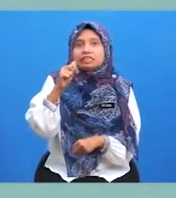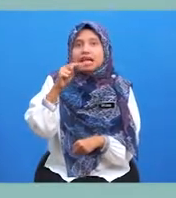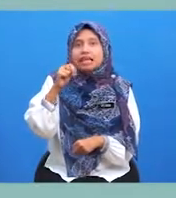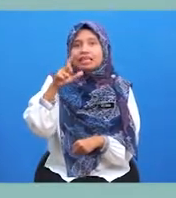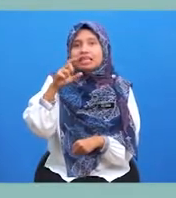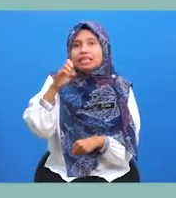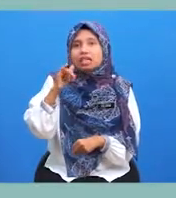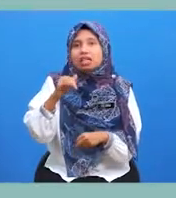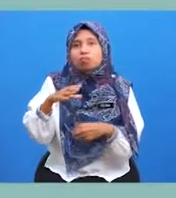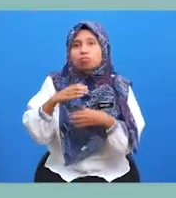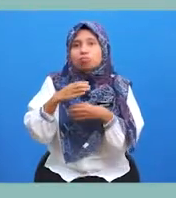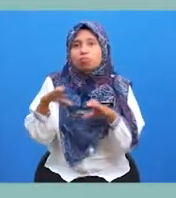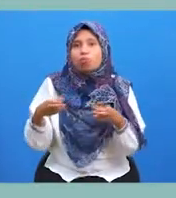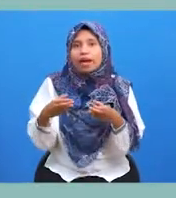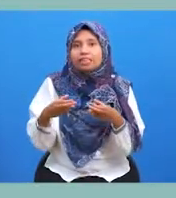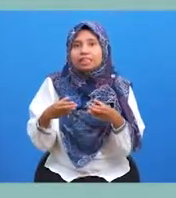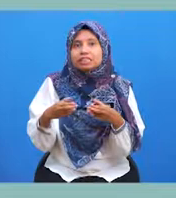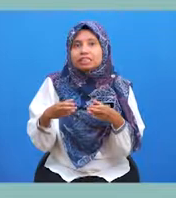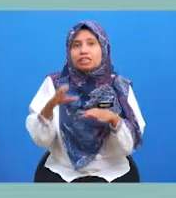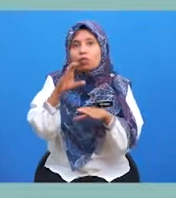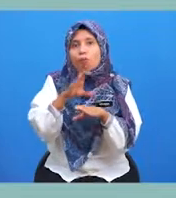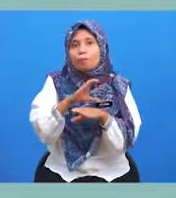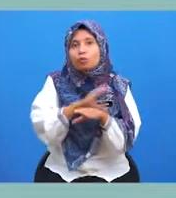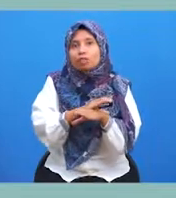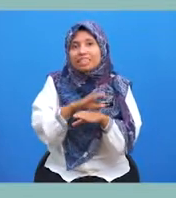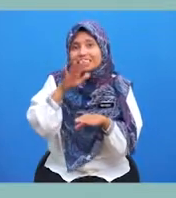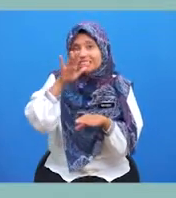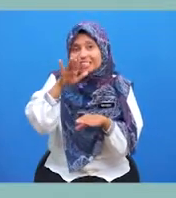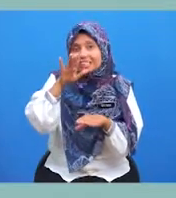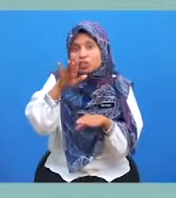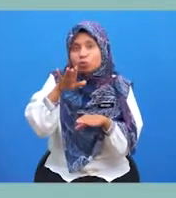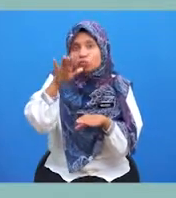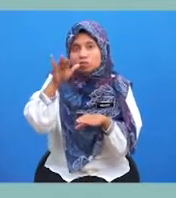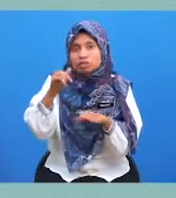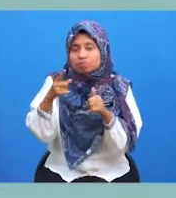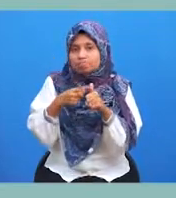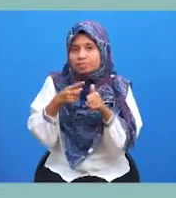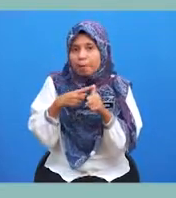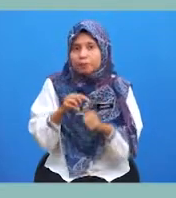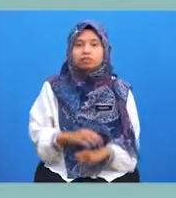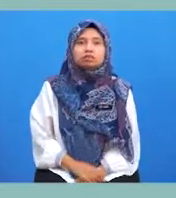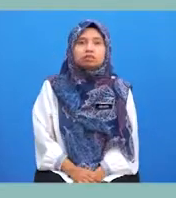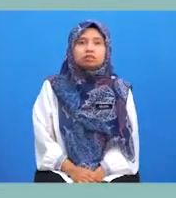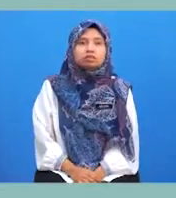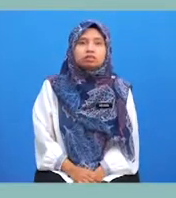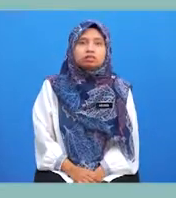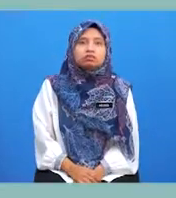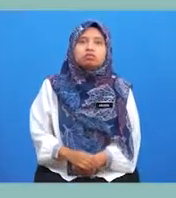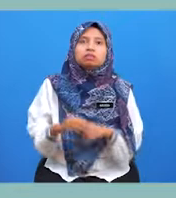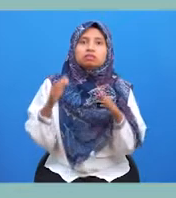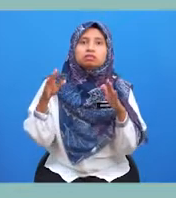Kubrick mencipta komputer skrin sentuh yang pertama. Komputer skrin sentuh